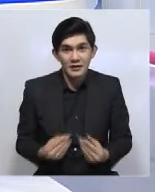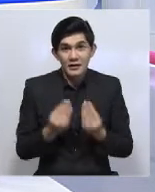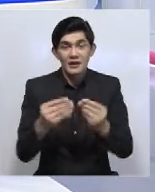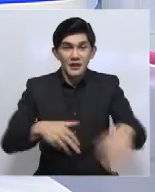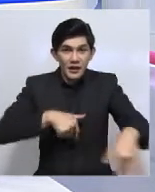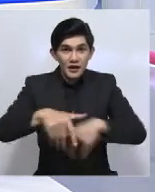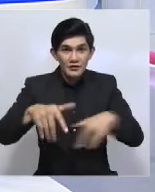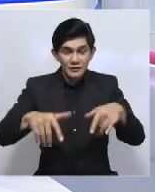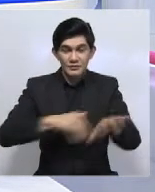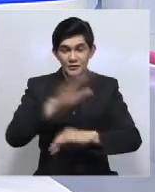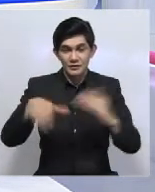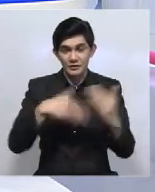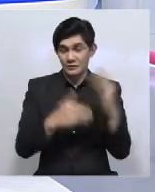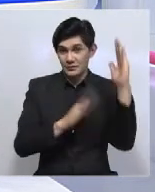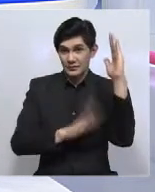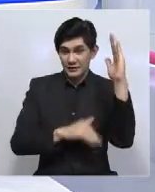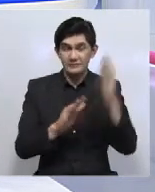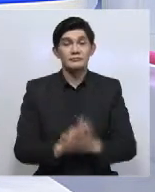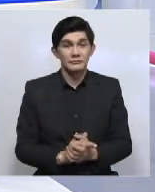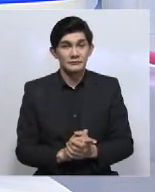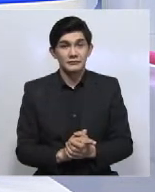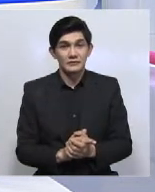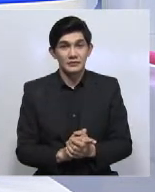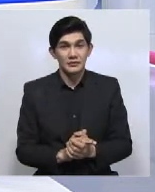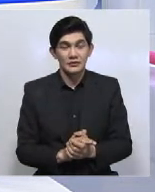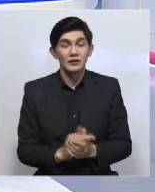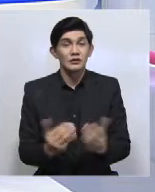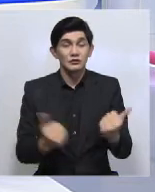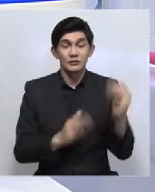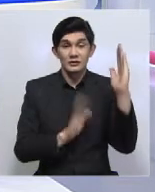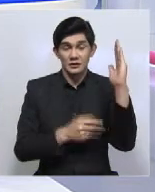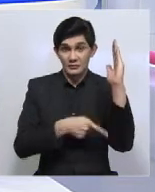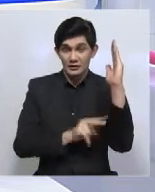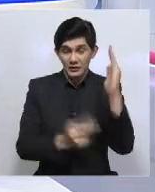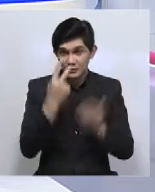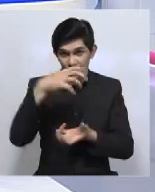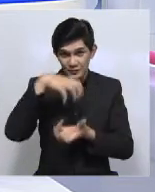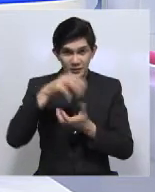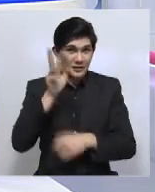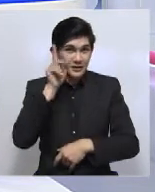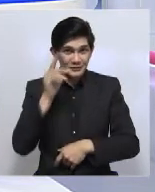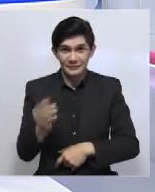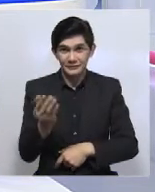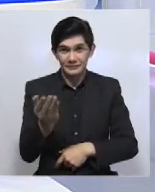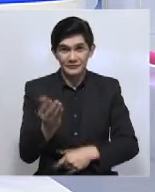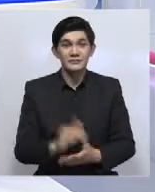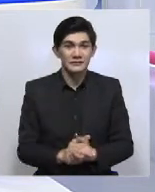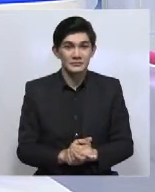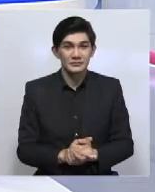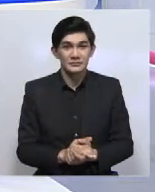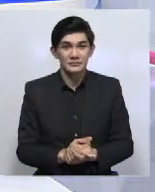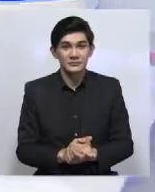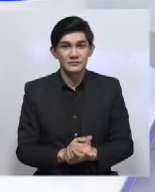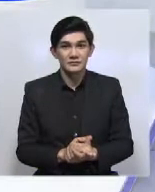พุทธและมุสลิมในชุมชนพหุวัฒนธรรมและสันติสุขในจังหวัดปัตตานีติดตามได้จากคุณมาสุภานักศิลป์ค่ะรายงานจ